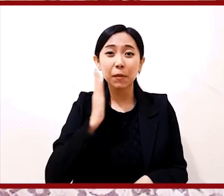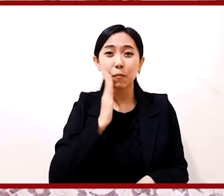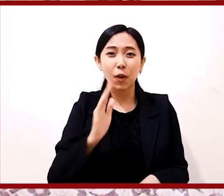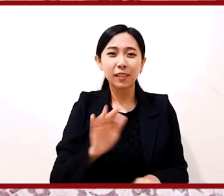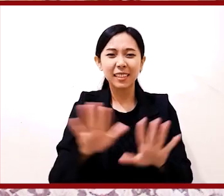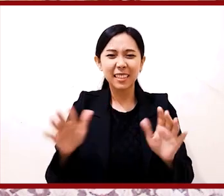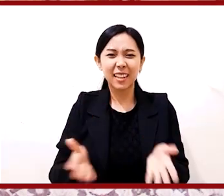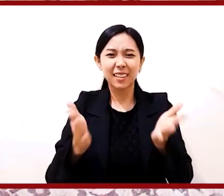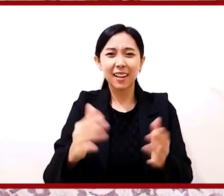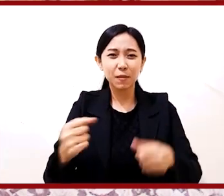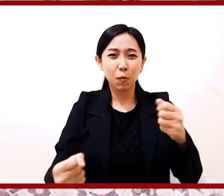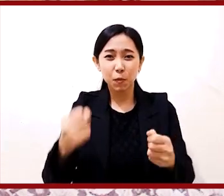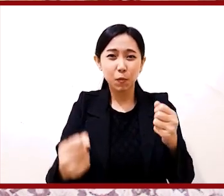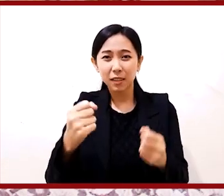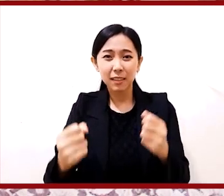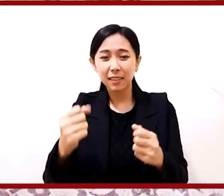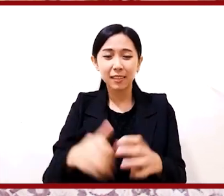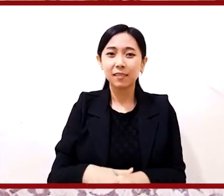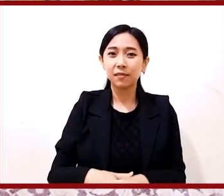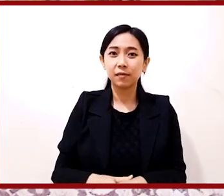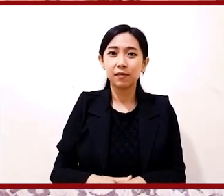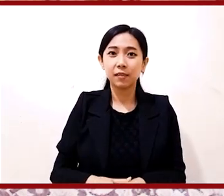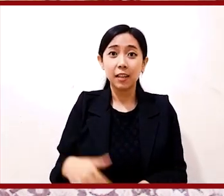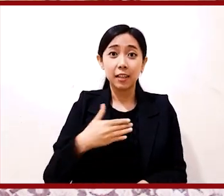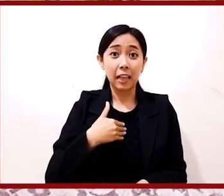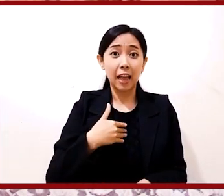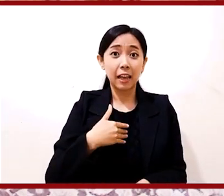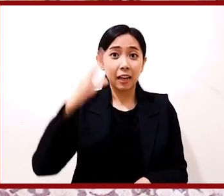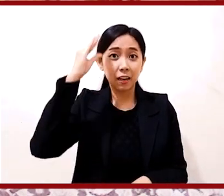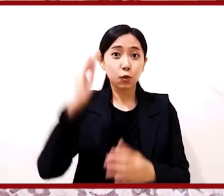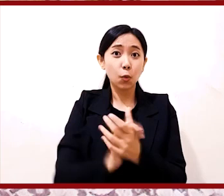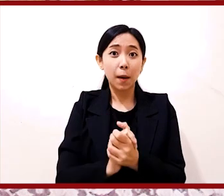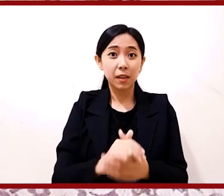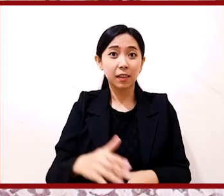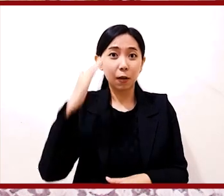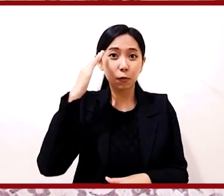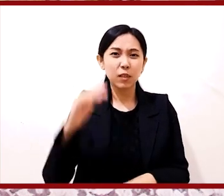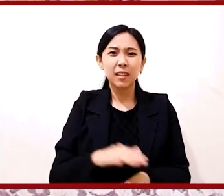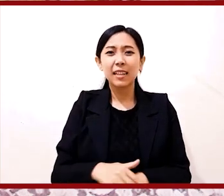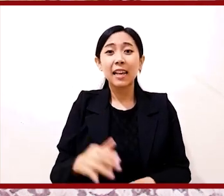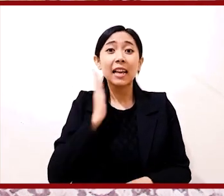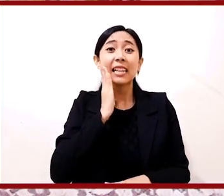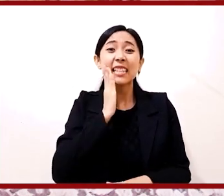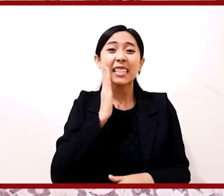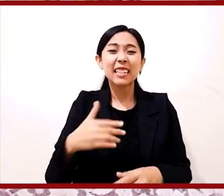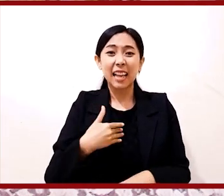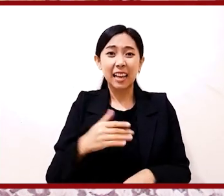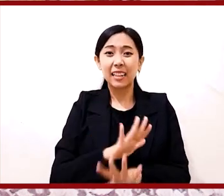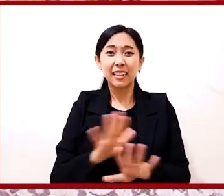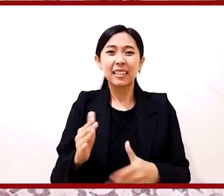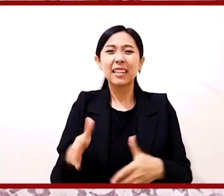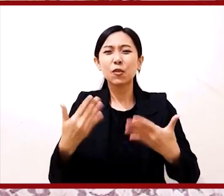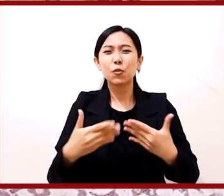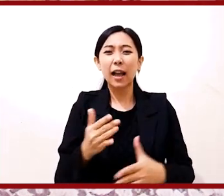mahal. Kalau saya sebagai seorang suami tahu istri saya tidak suka makan ikan dan saya